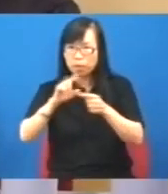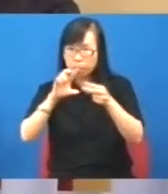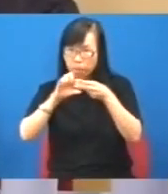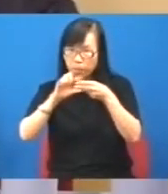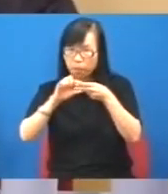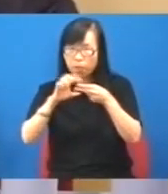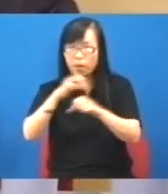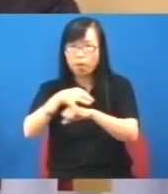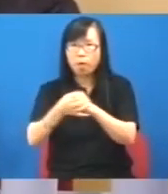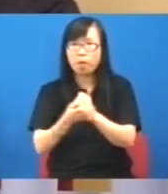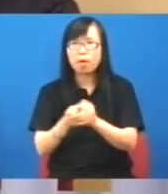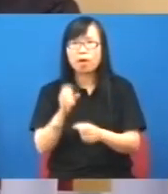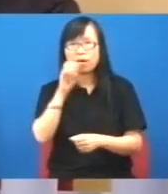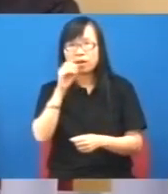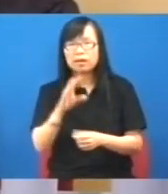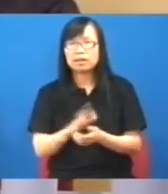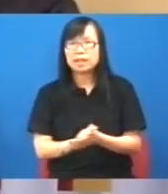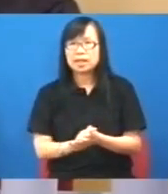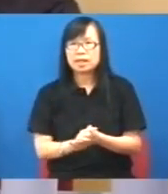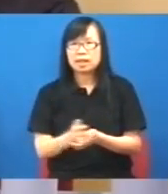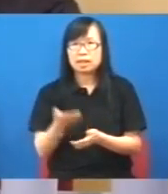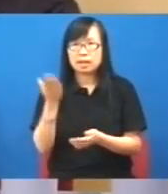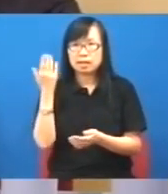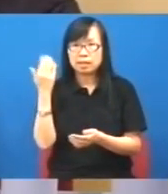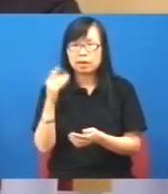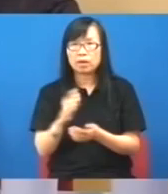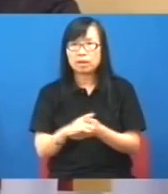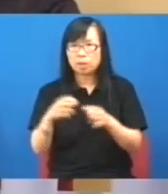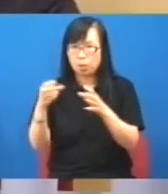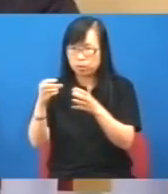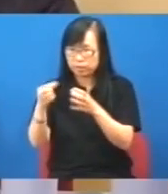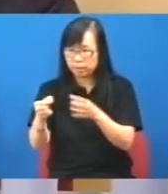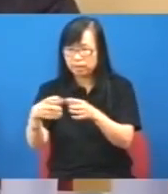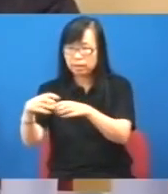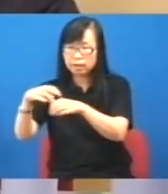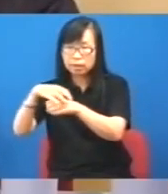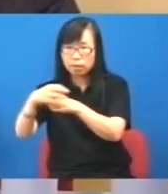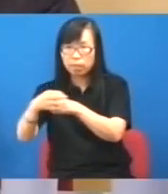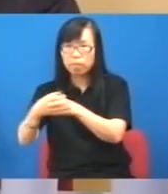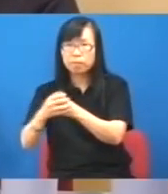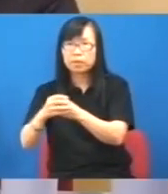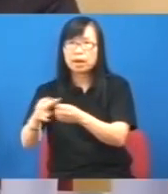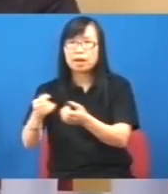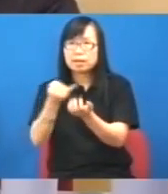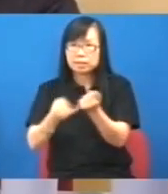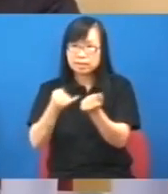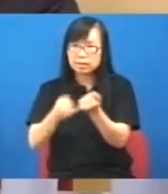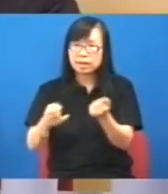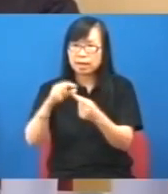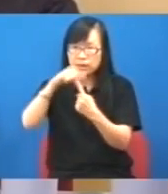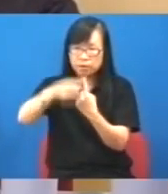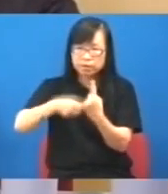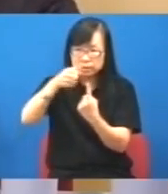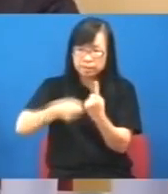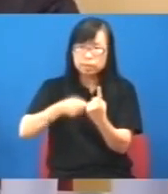說喺呢個加勒比的海的一些小島國咧，係以生產香蕉為主的，